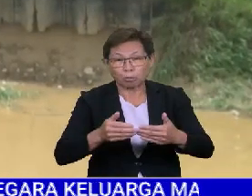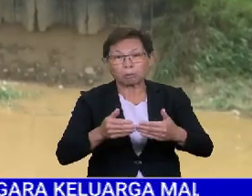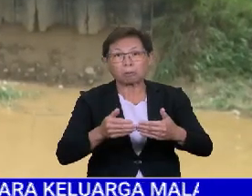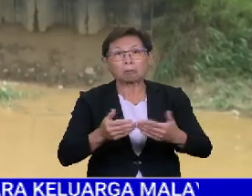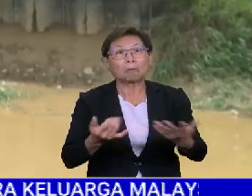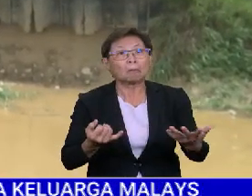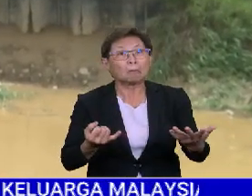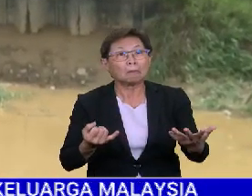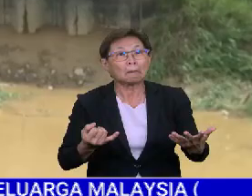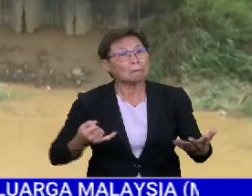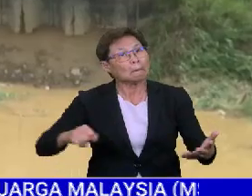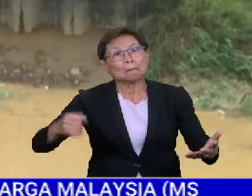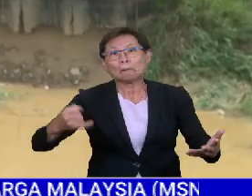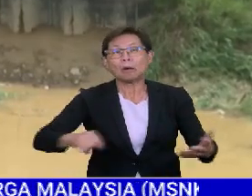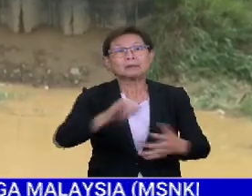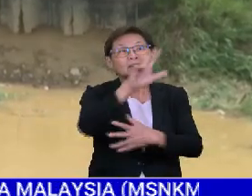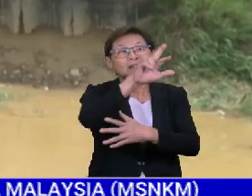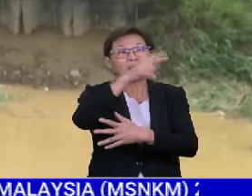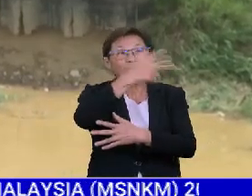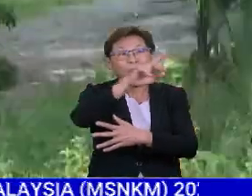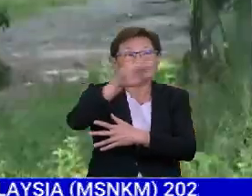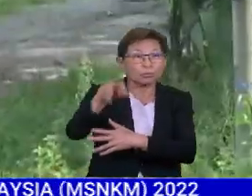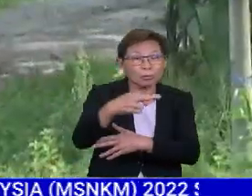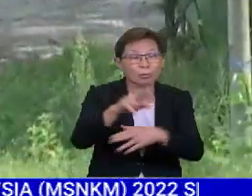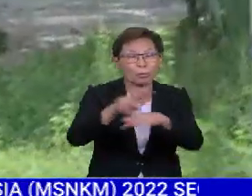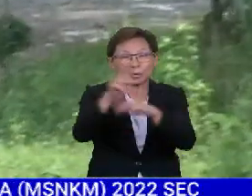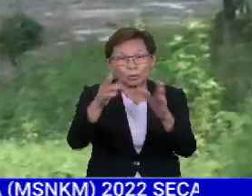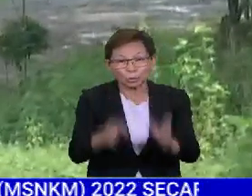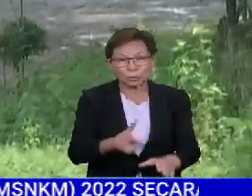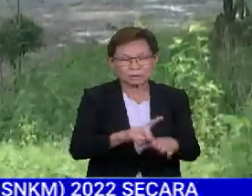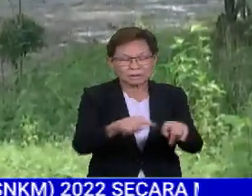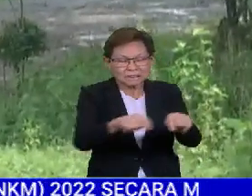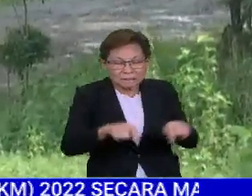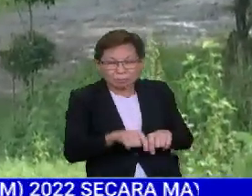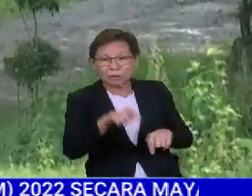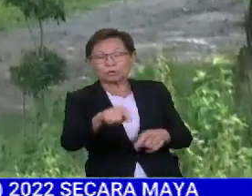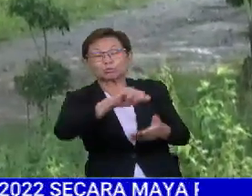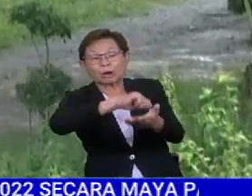kesan kepada 13,500 akaun pengguna di kawasan itu.